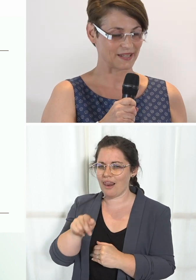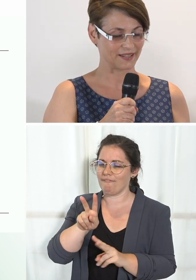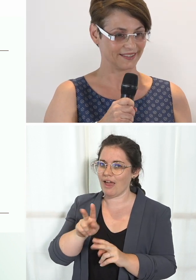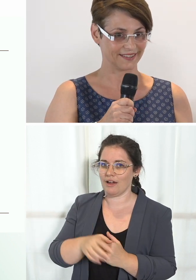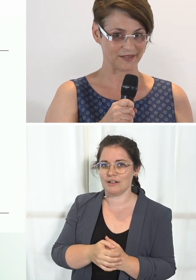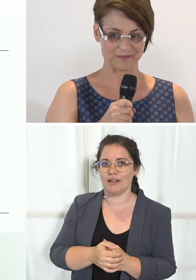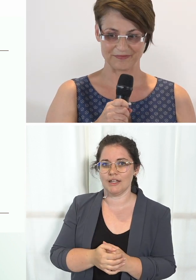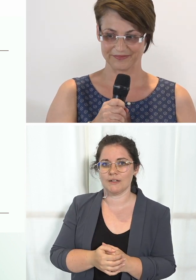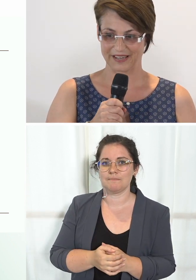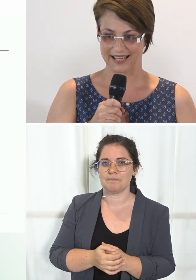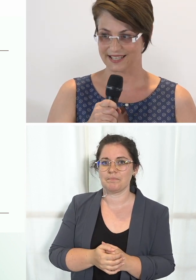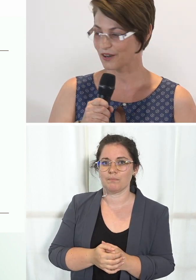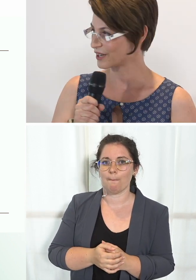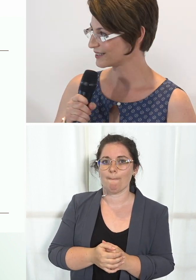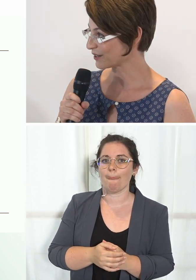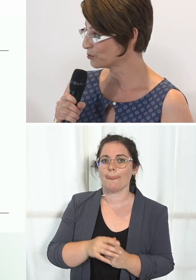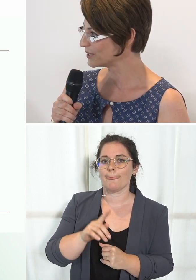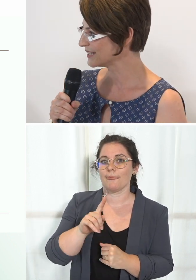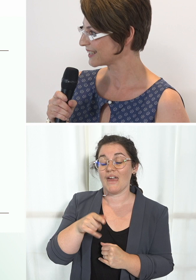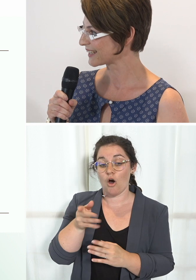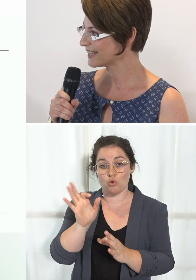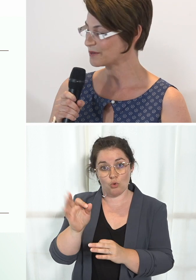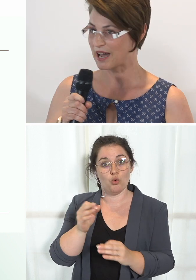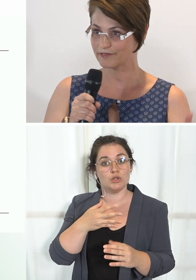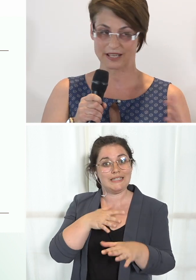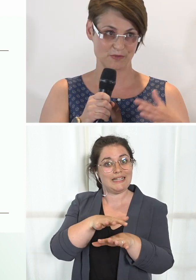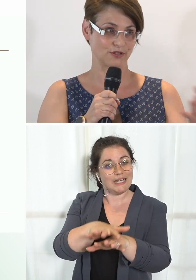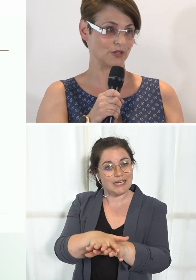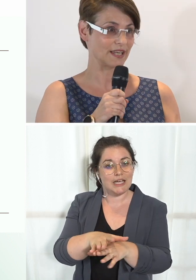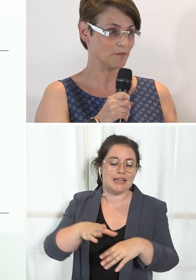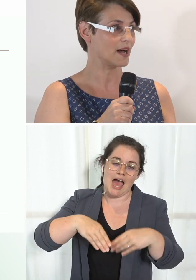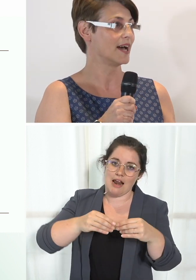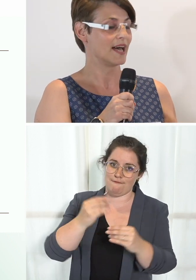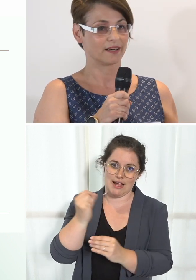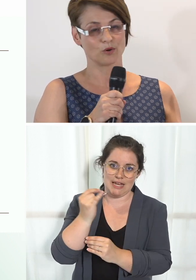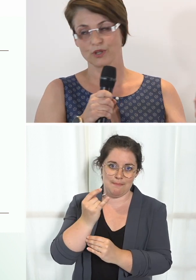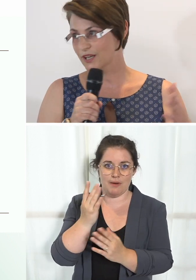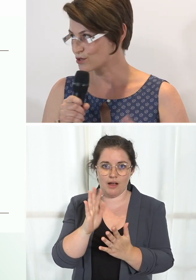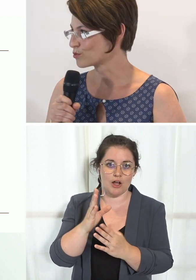die hat sich auch dann gut integriert. Am Anfang gibt es natürlich immer